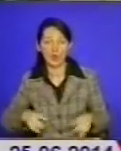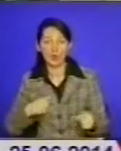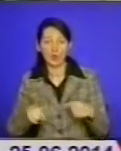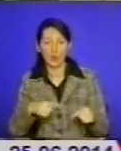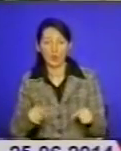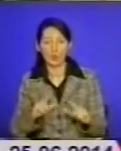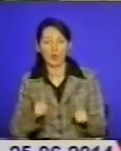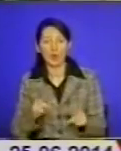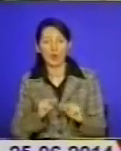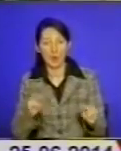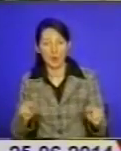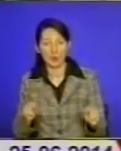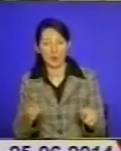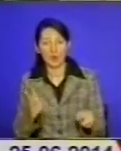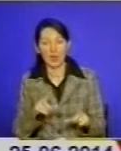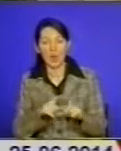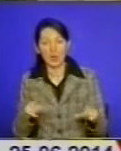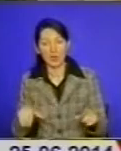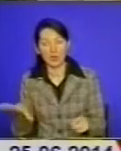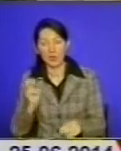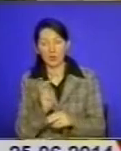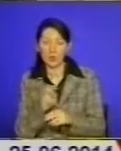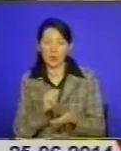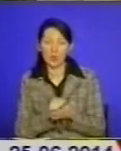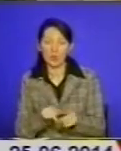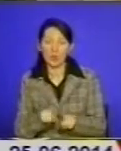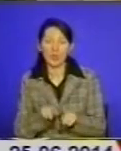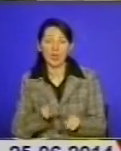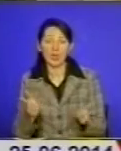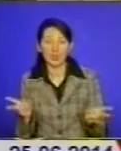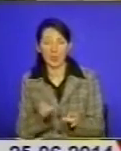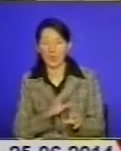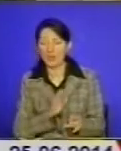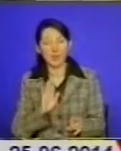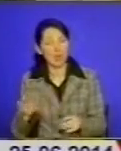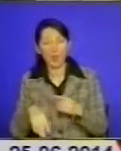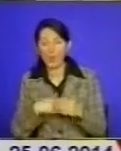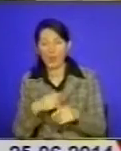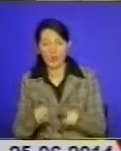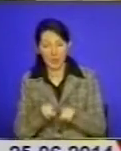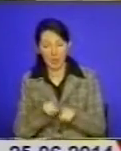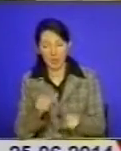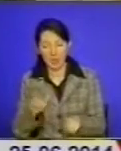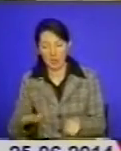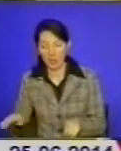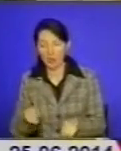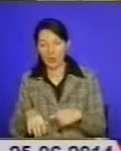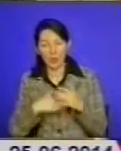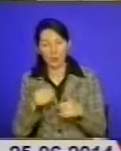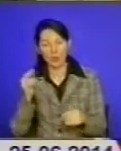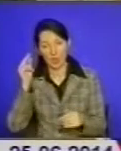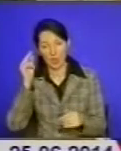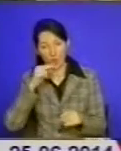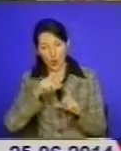всі з документами такими, як належить. Не було таких, що сплутали школу. Всі попали в цей пункт тестування, що